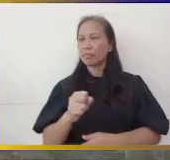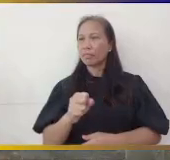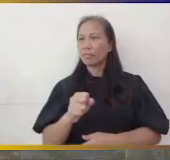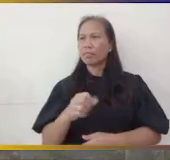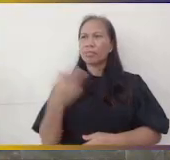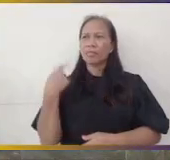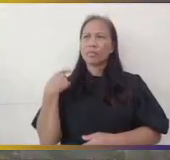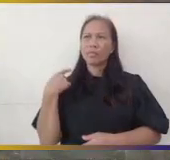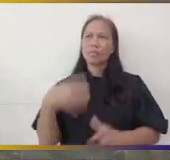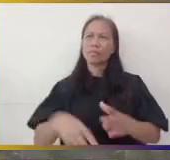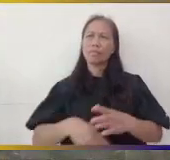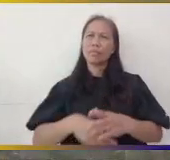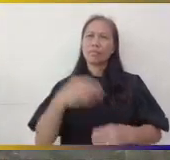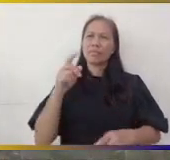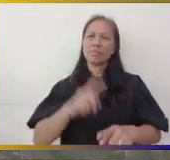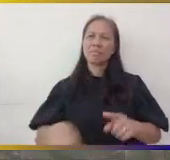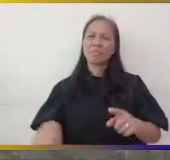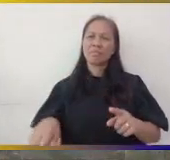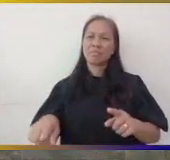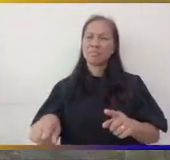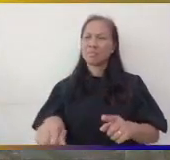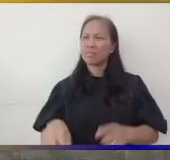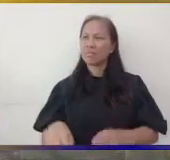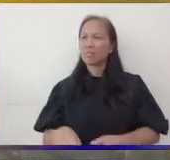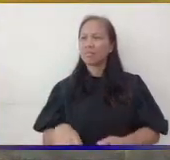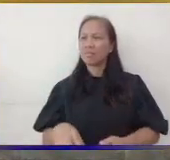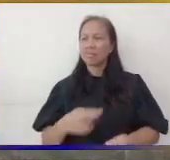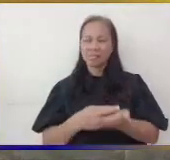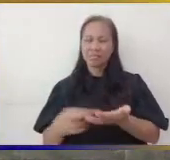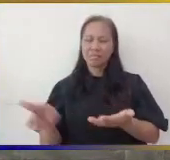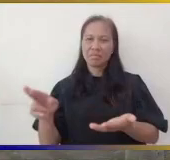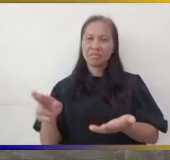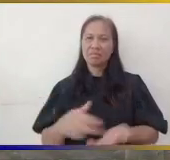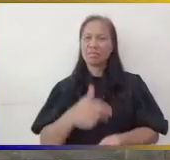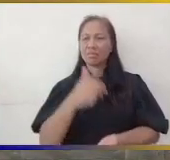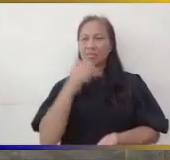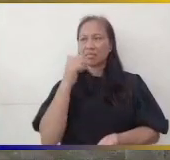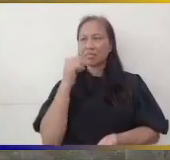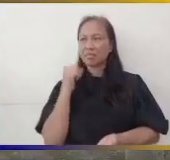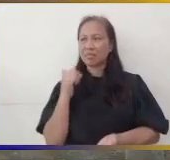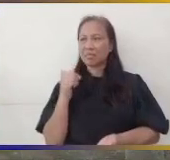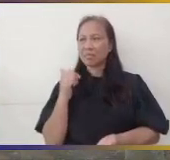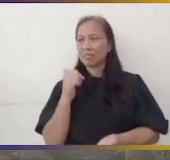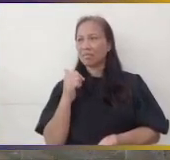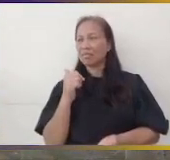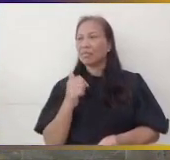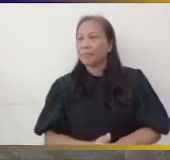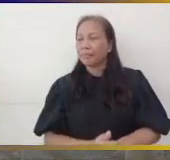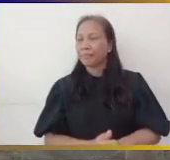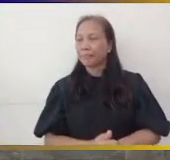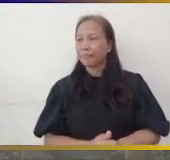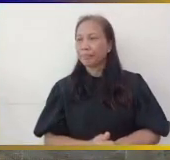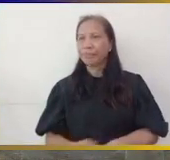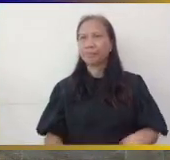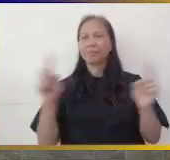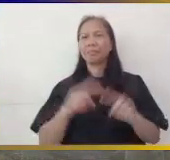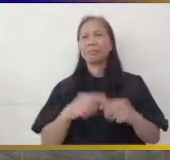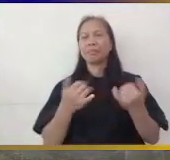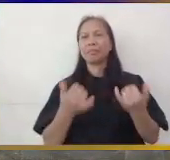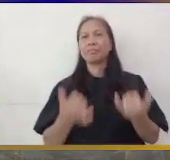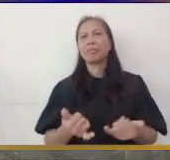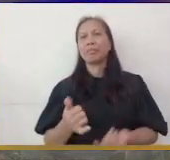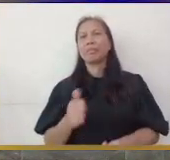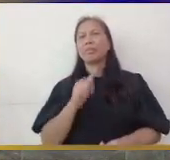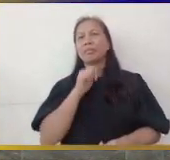mga perversions na papabor doon sa tinatawag nating Catholic Church which is up until this time we cannot deny the